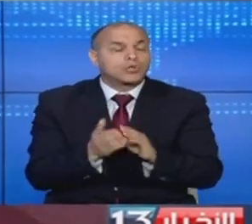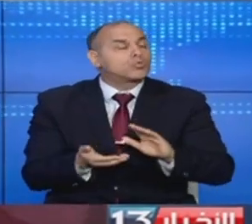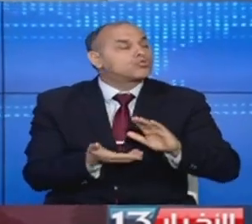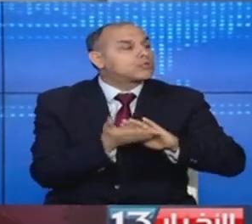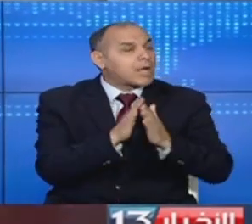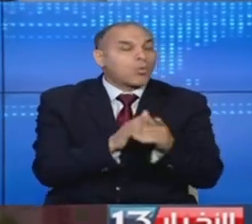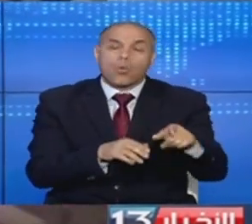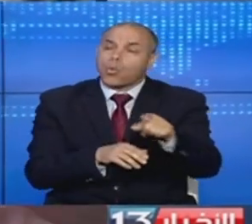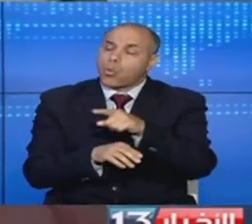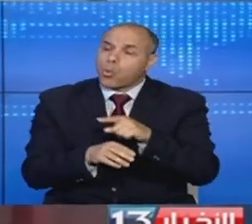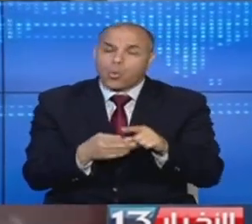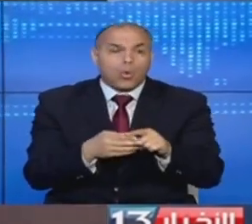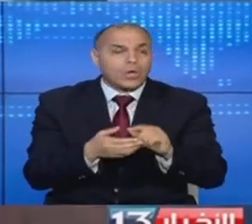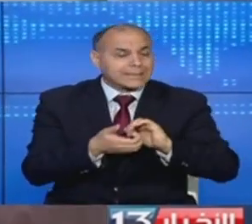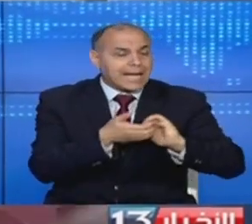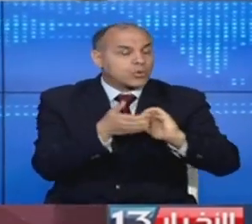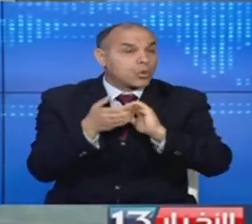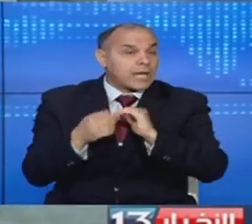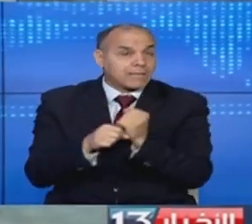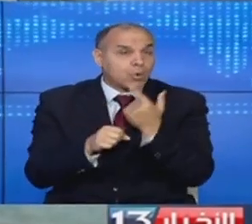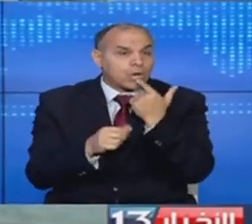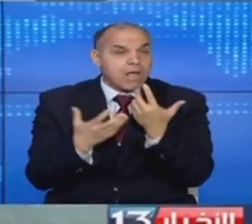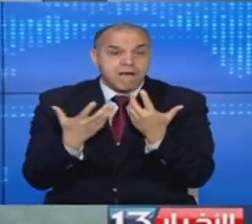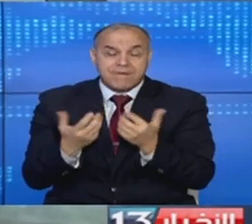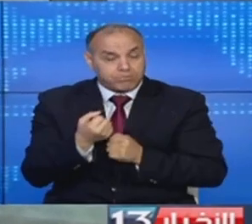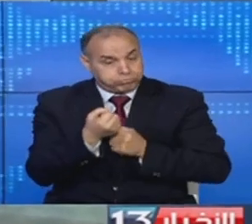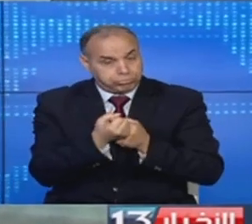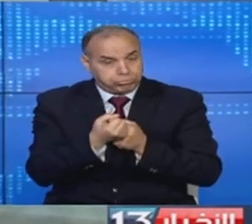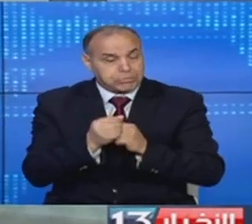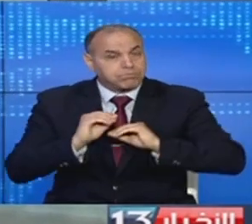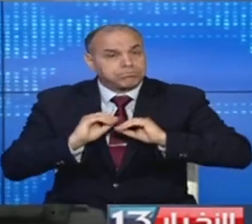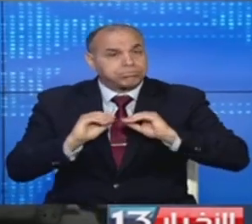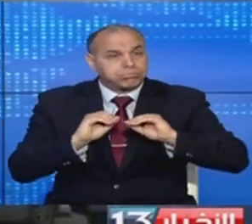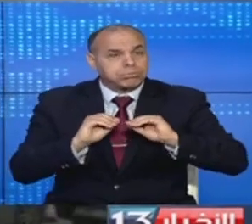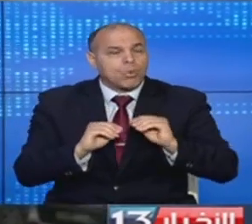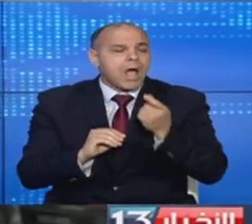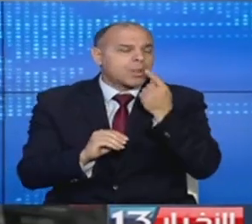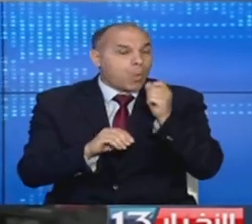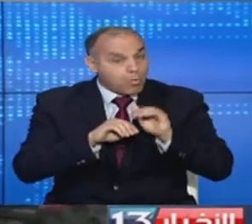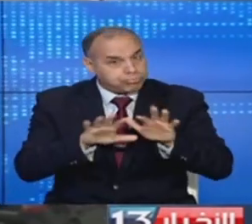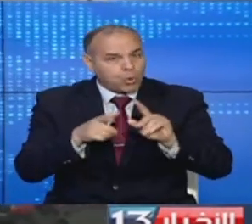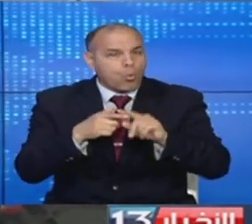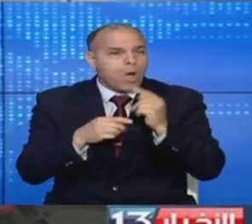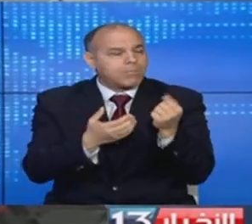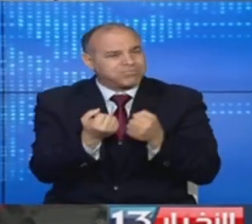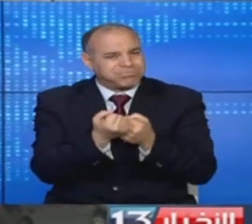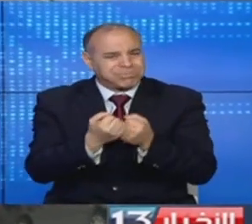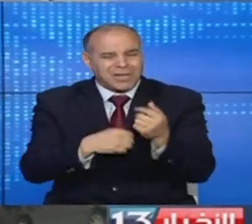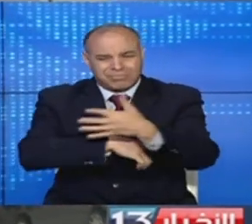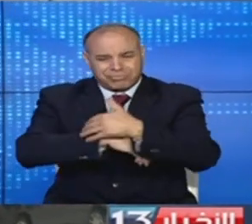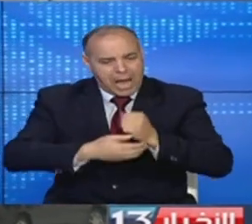و مكونات المجتمع المدني بالجهه على حشد في التاثير والتعقيم والاحاطه بالفئه الاجتماعيه